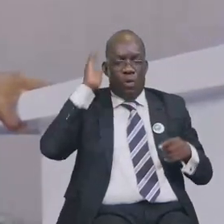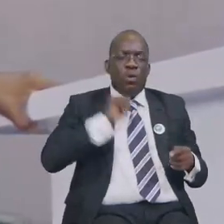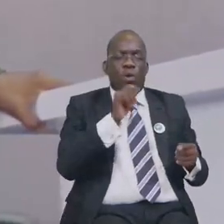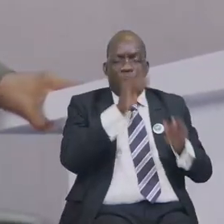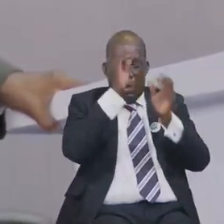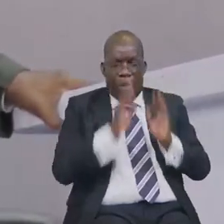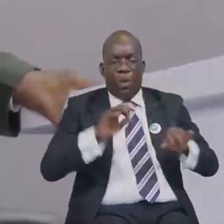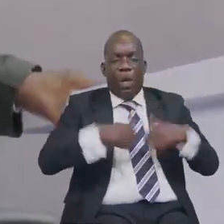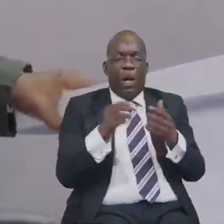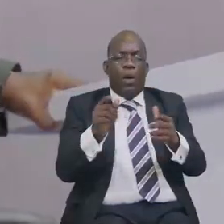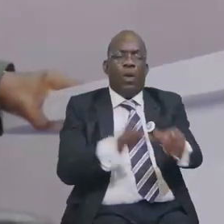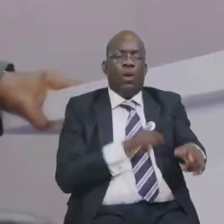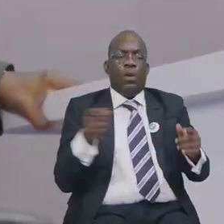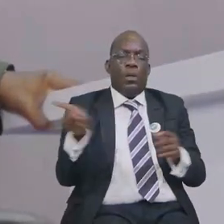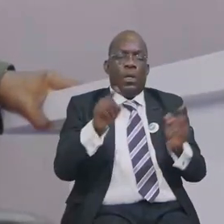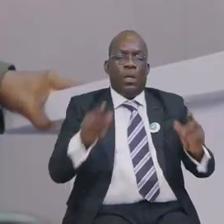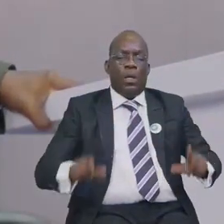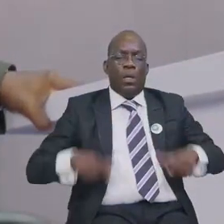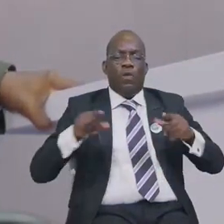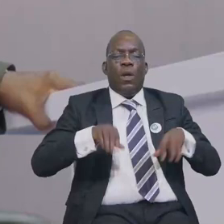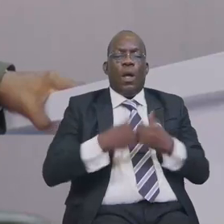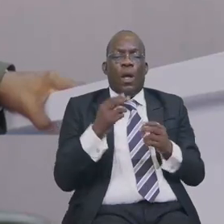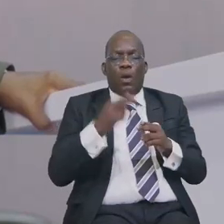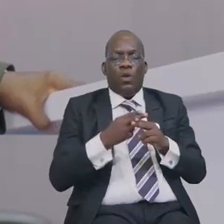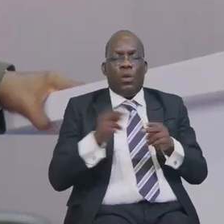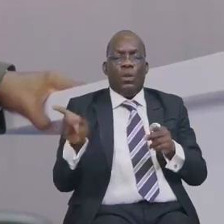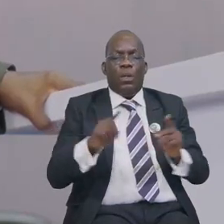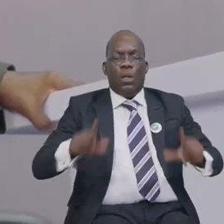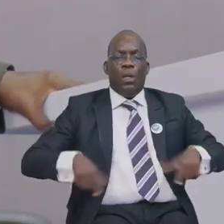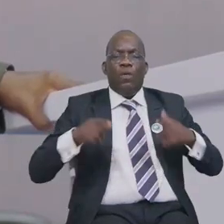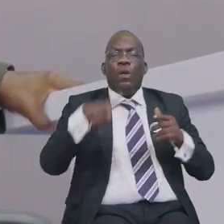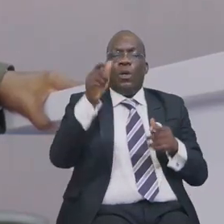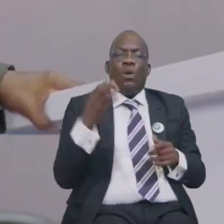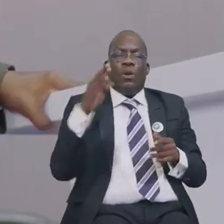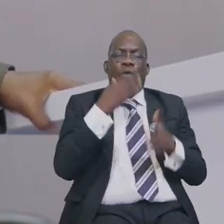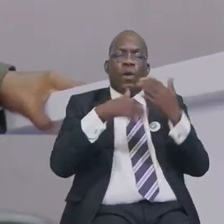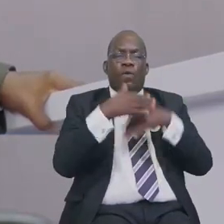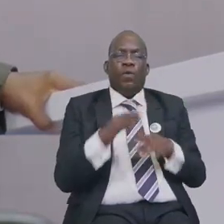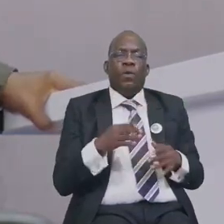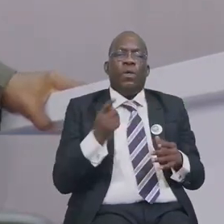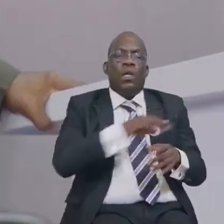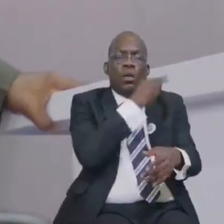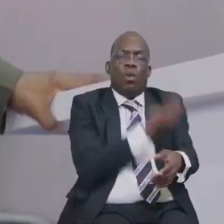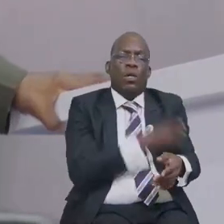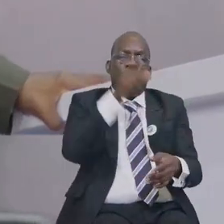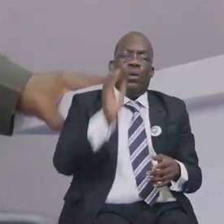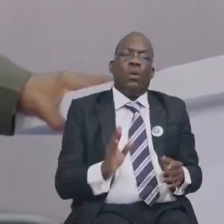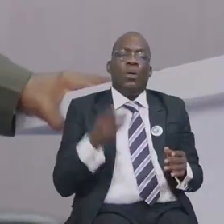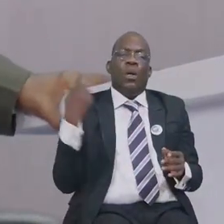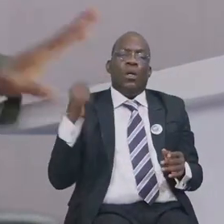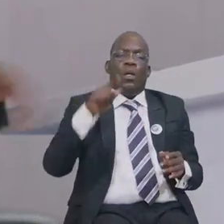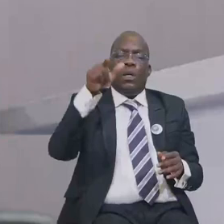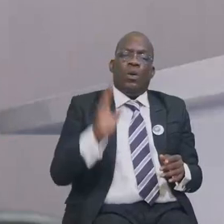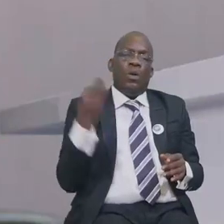la courte de leur vie. Seigneur, Dieu du ciel, Dieu puissant, Dieu de toute